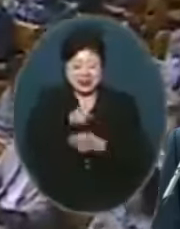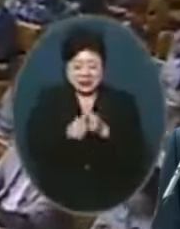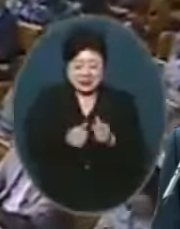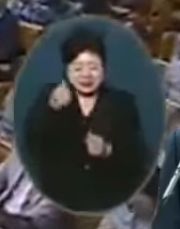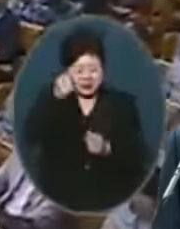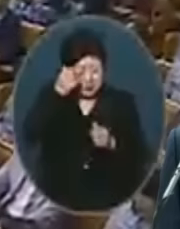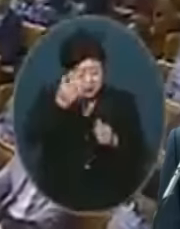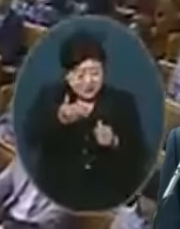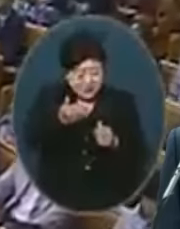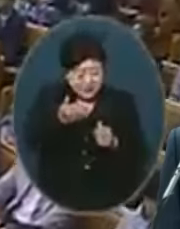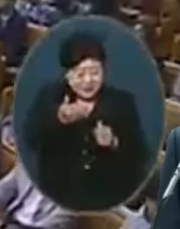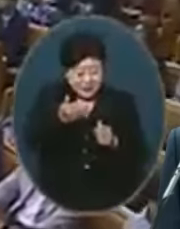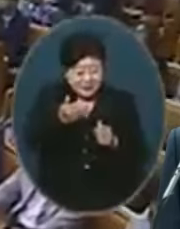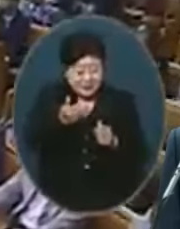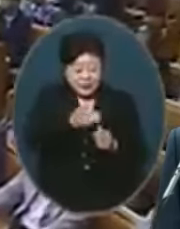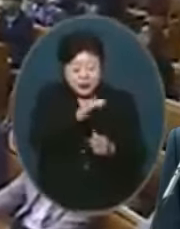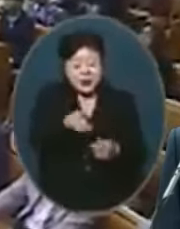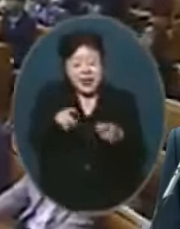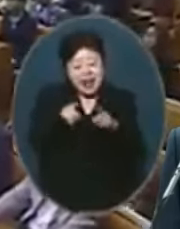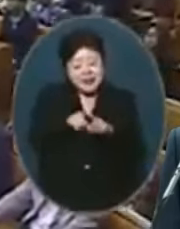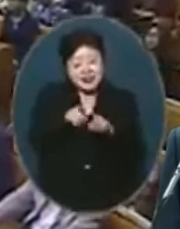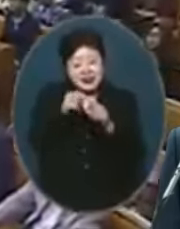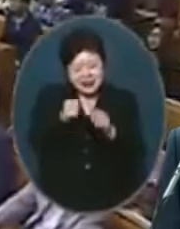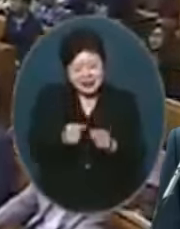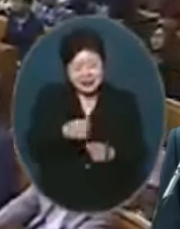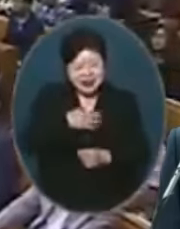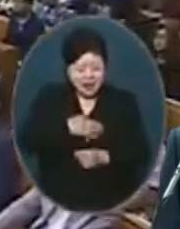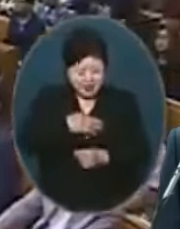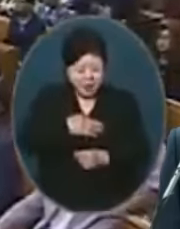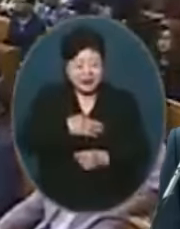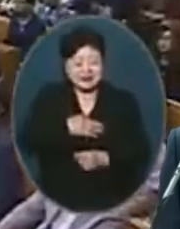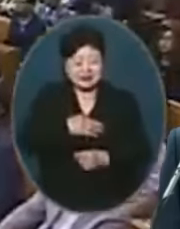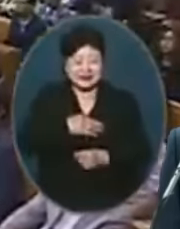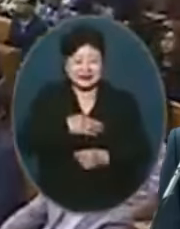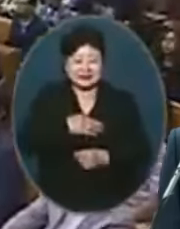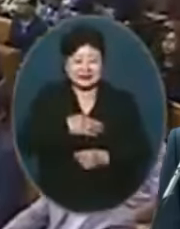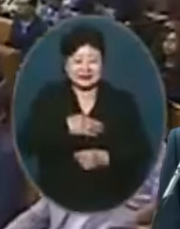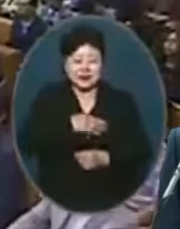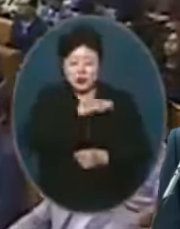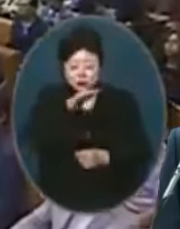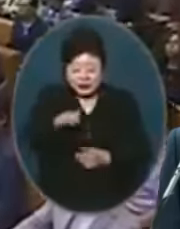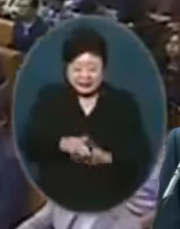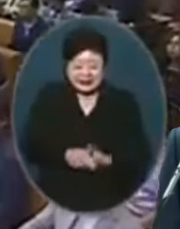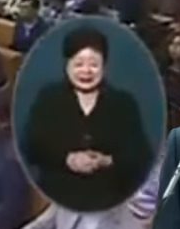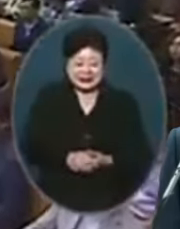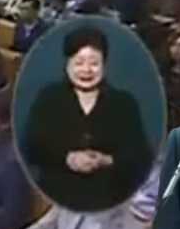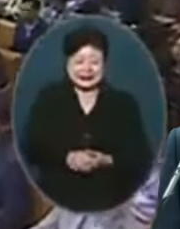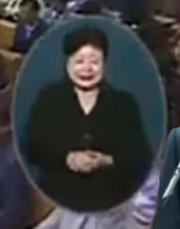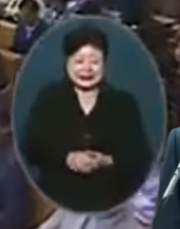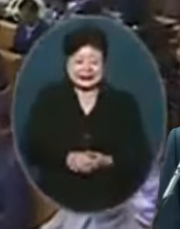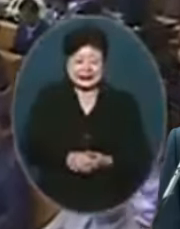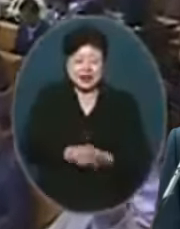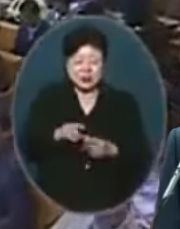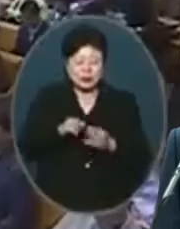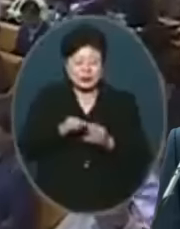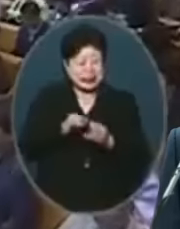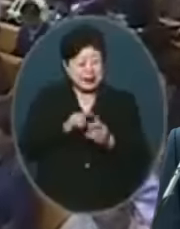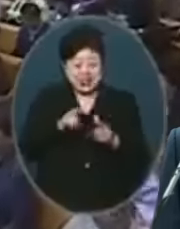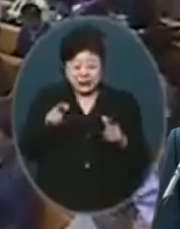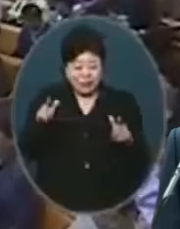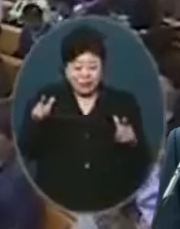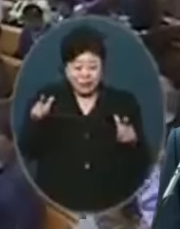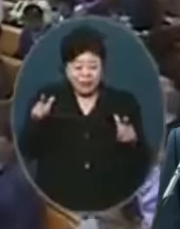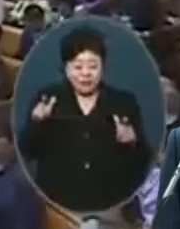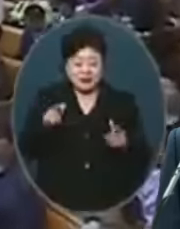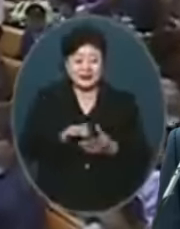하나님의 성령께서 우리와 같이 계신다는 것을 알면 우리는 보통 사람이 아닙니다.